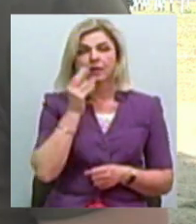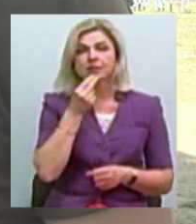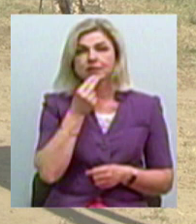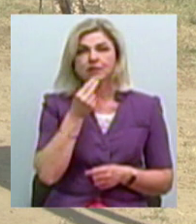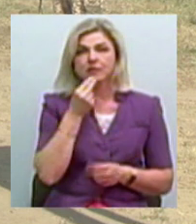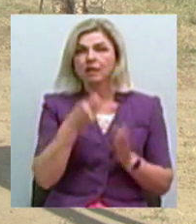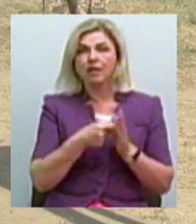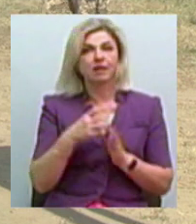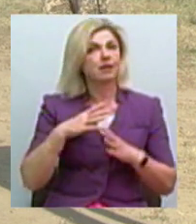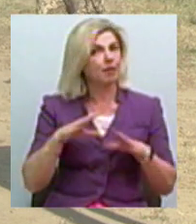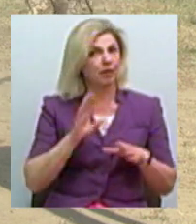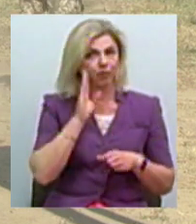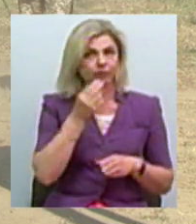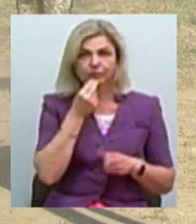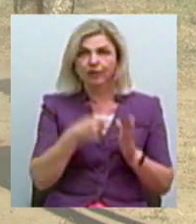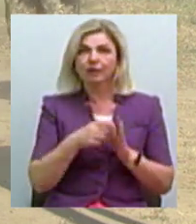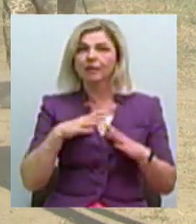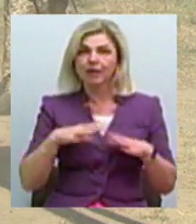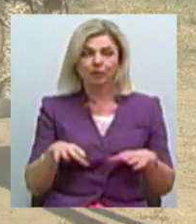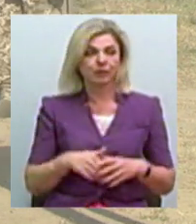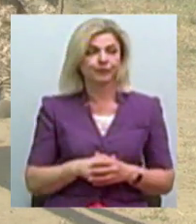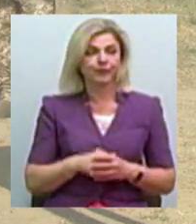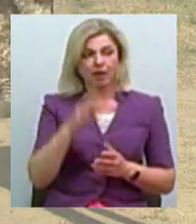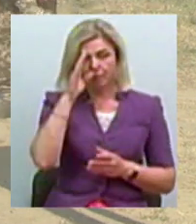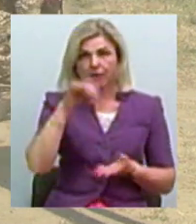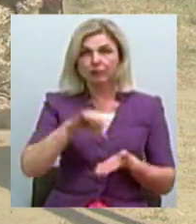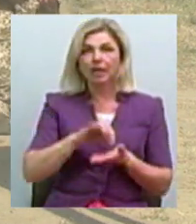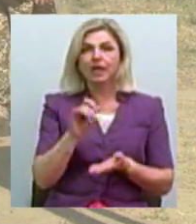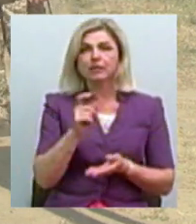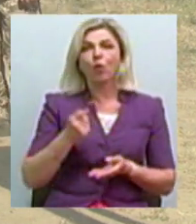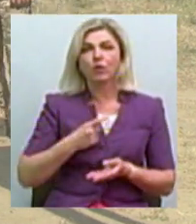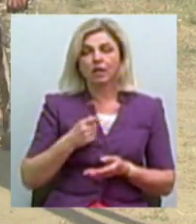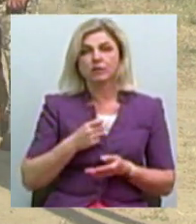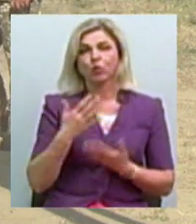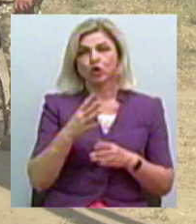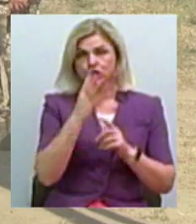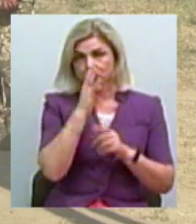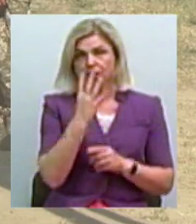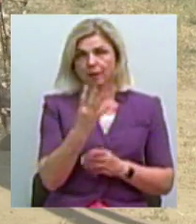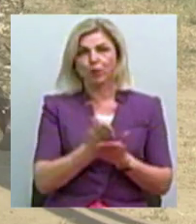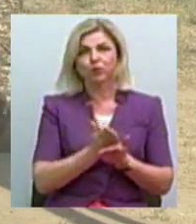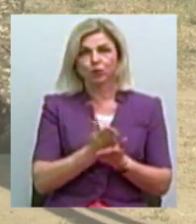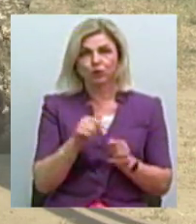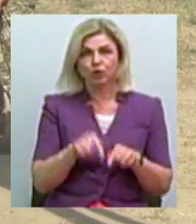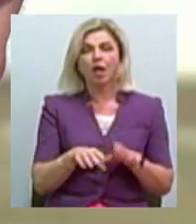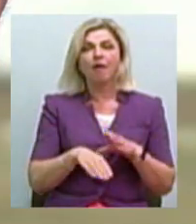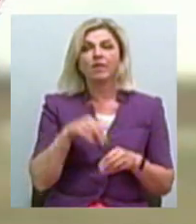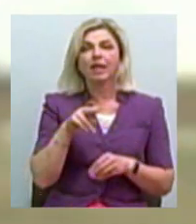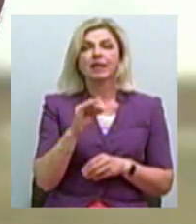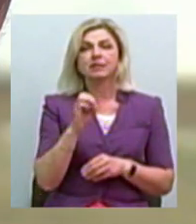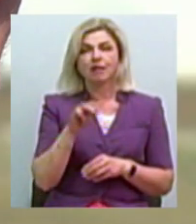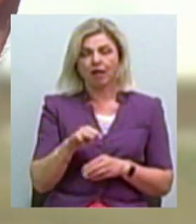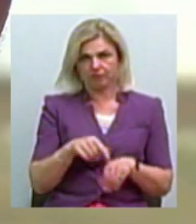сніданка не було. Кирило Коваленко – уродженець Одеси. Служить у 79-й бригаді четвертий місяць. Говорить, обрав десантний рід військ